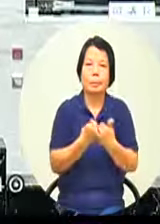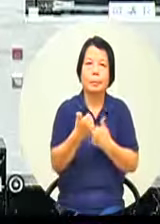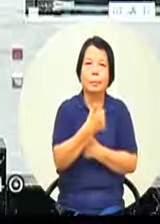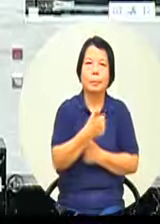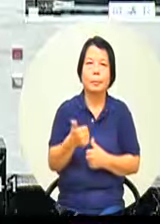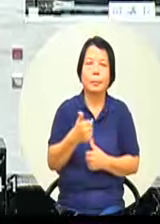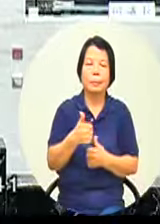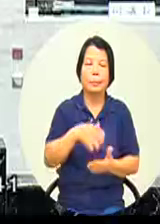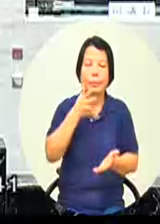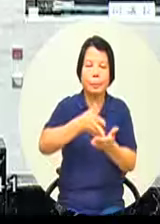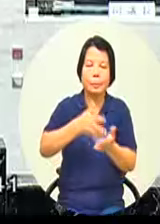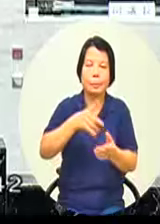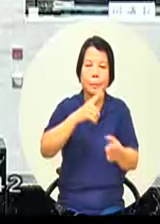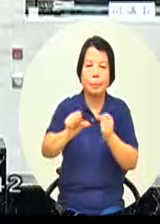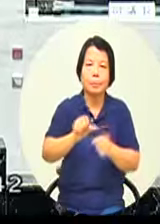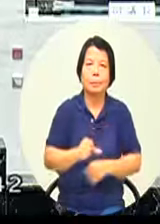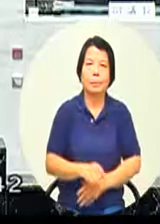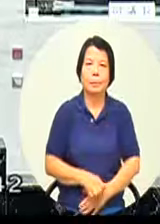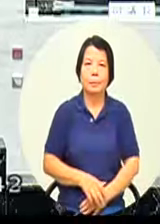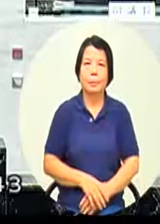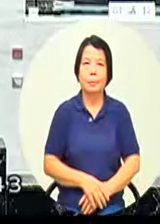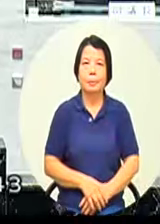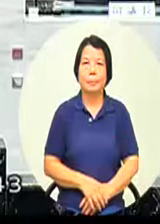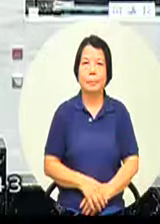个直选，时间15分钟。